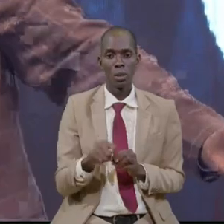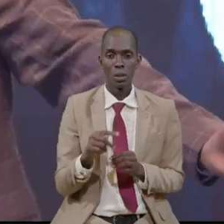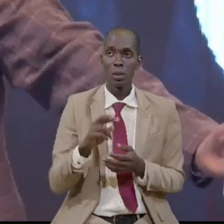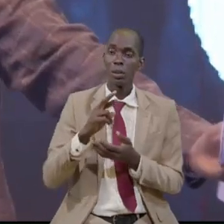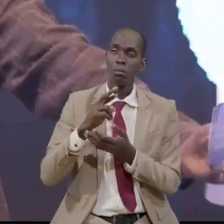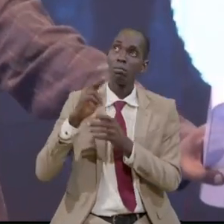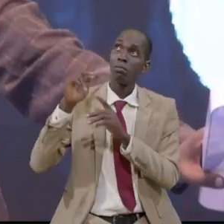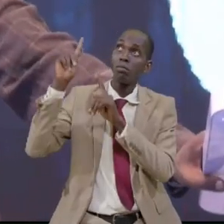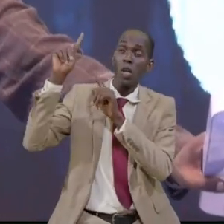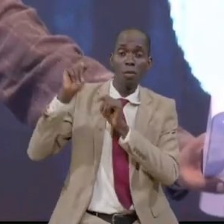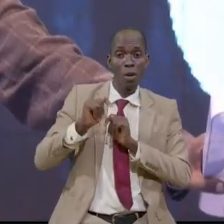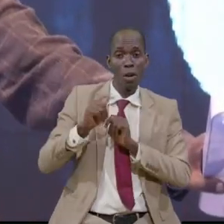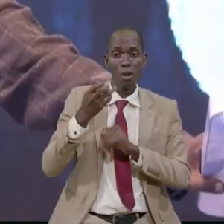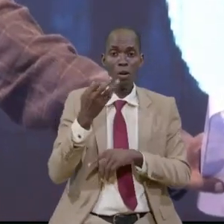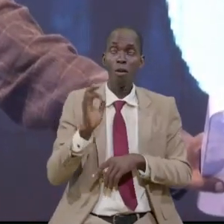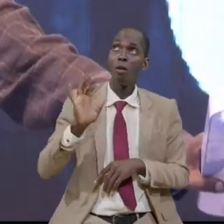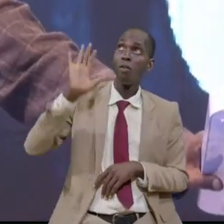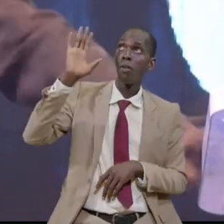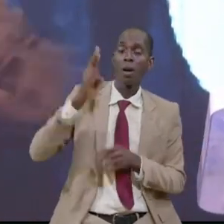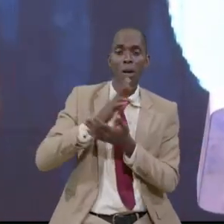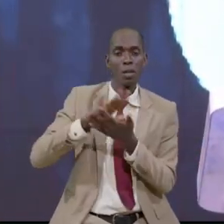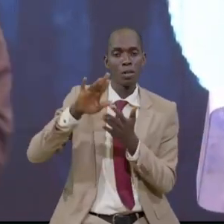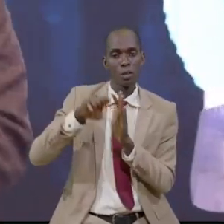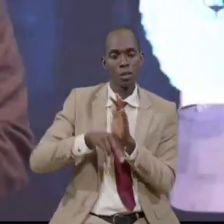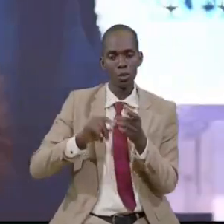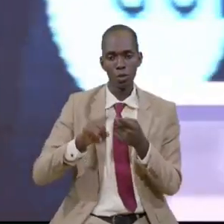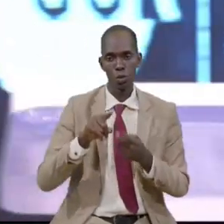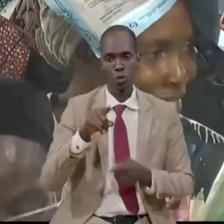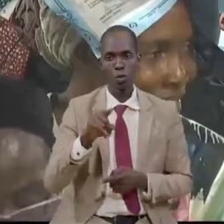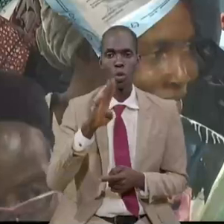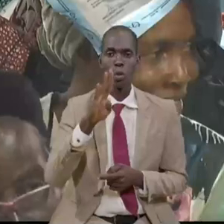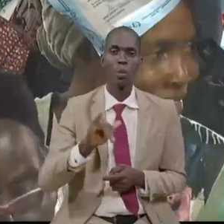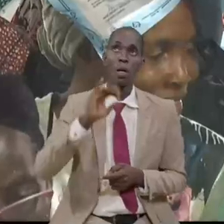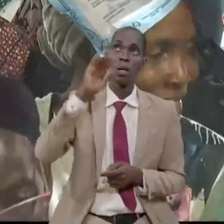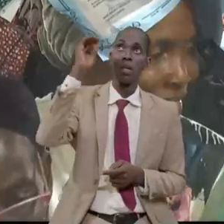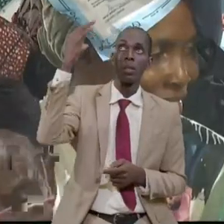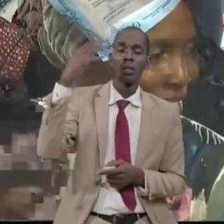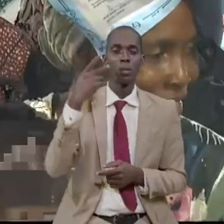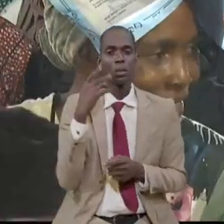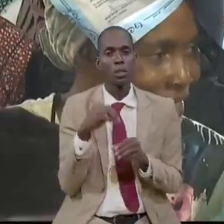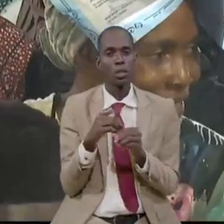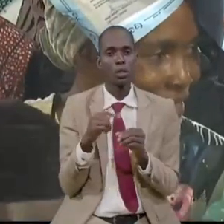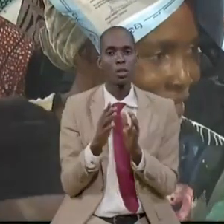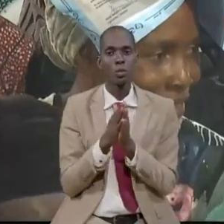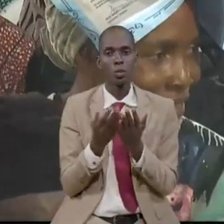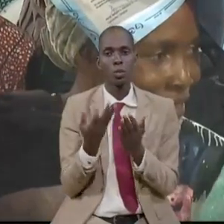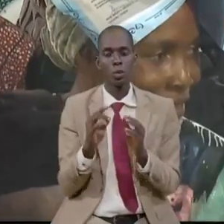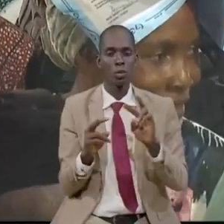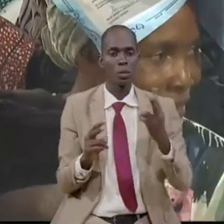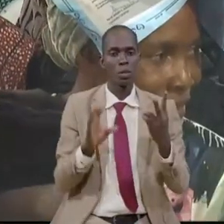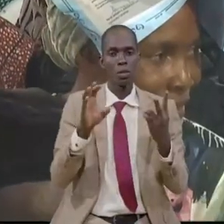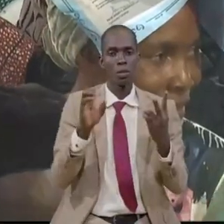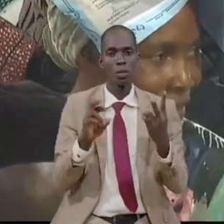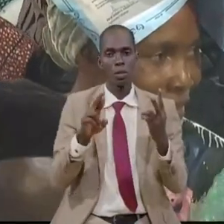justice à vous par la grâce nous allons à 2e